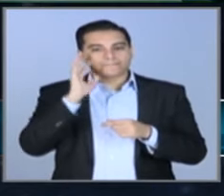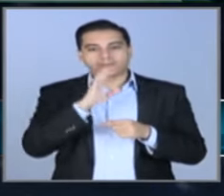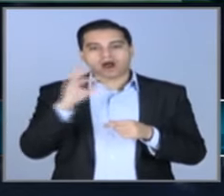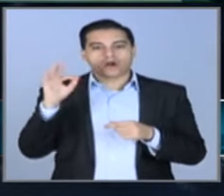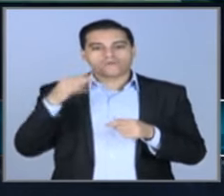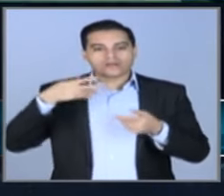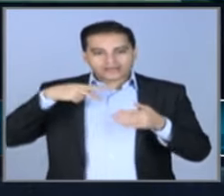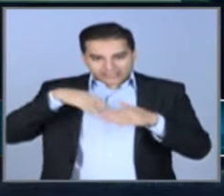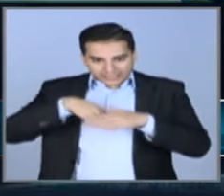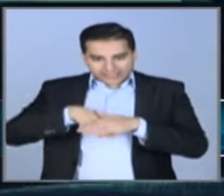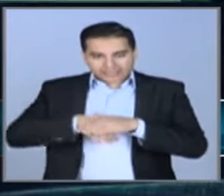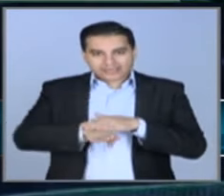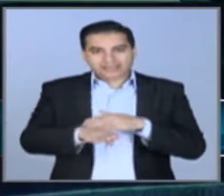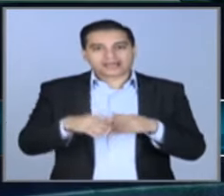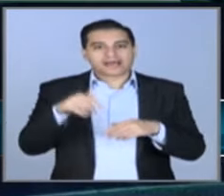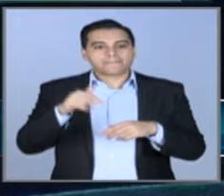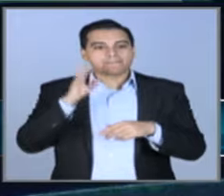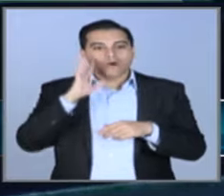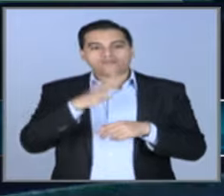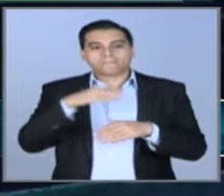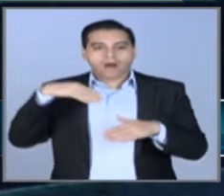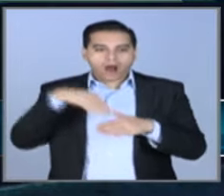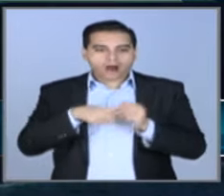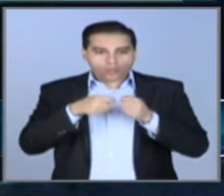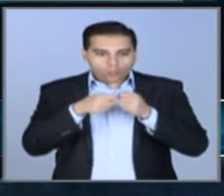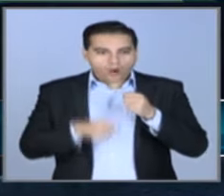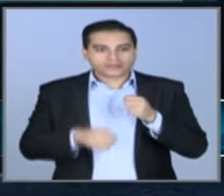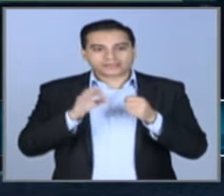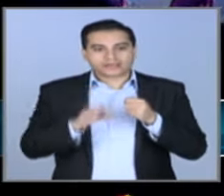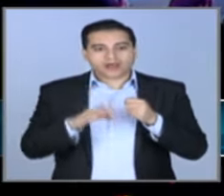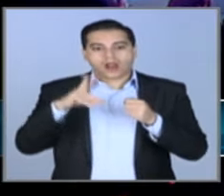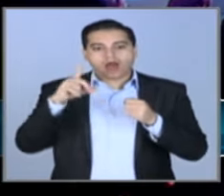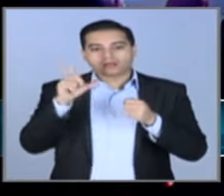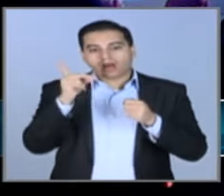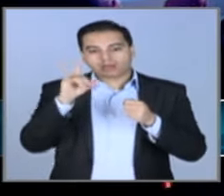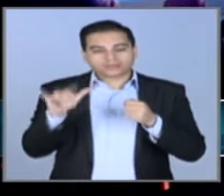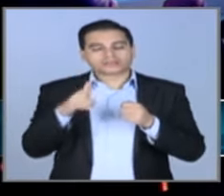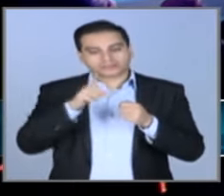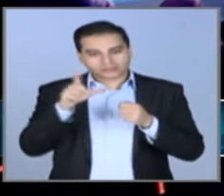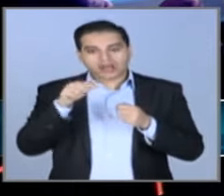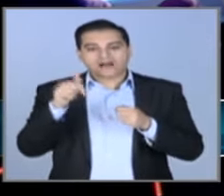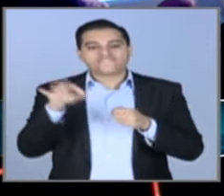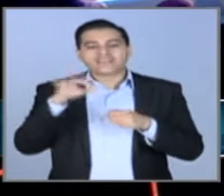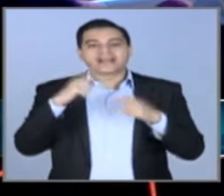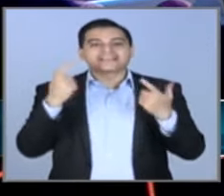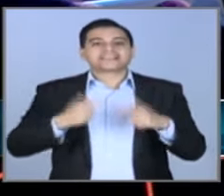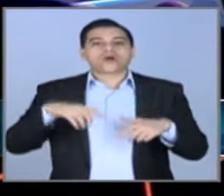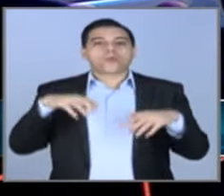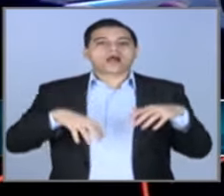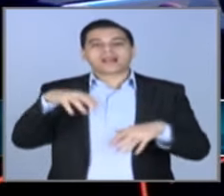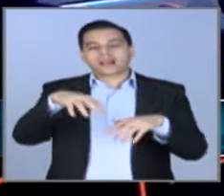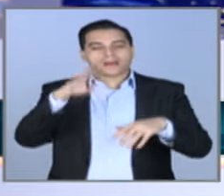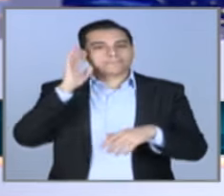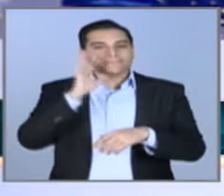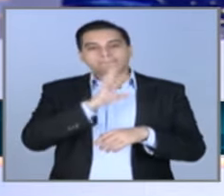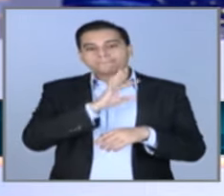هو أعمق نقطة بأحد المحيطات، فما هو؟ أطلنطي. صح. في أي من دول شمال إفريقيا تقع